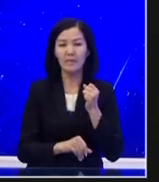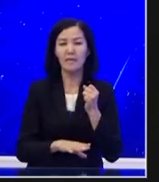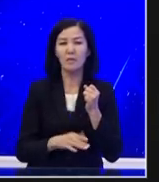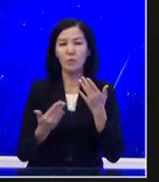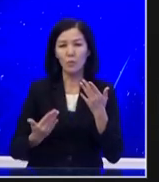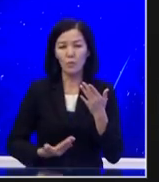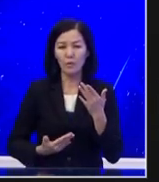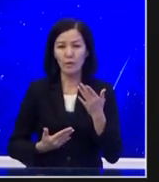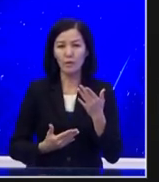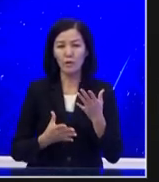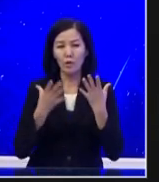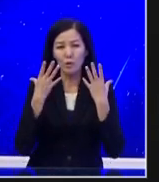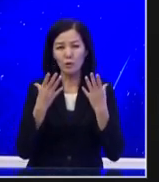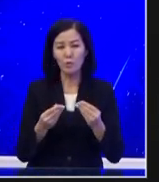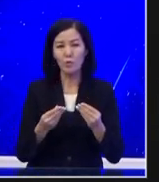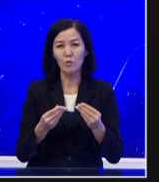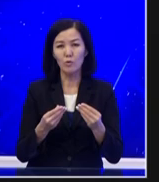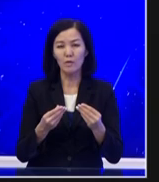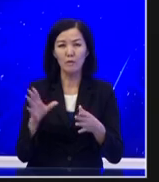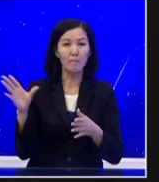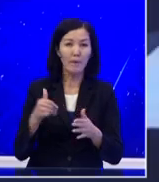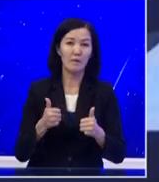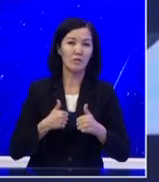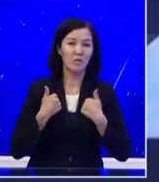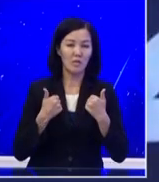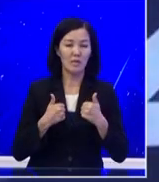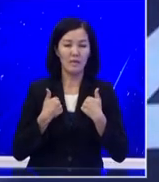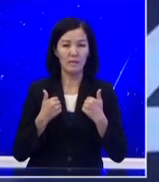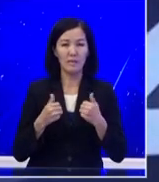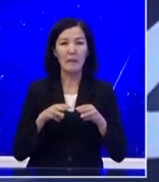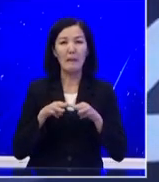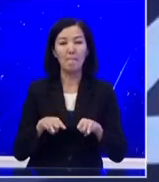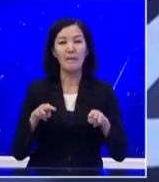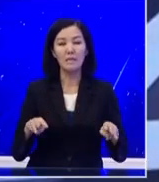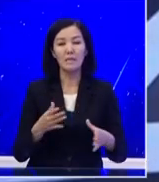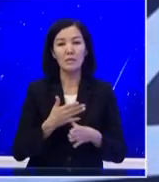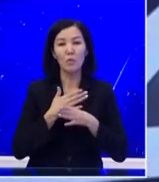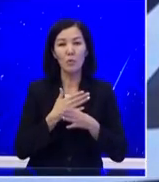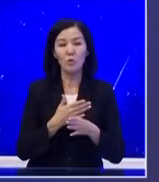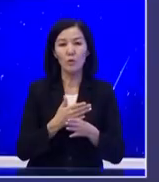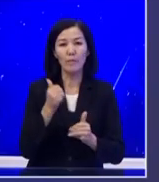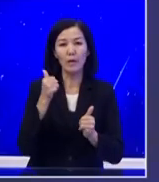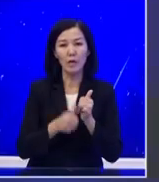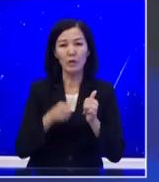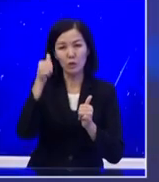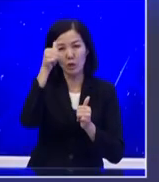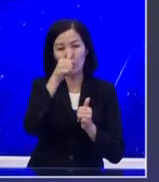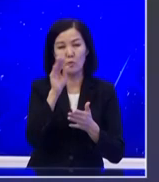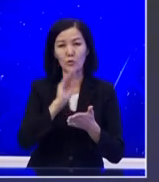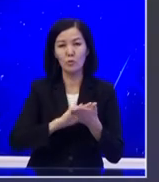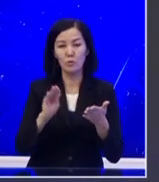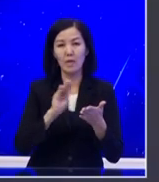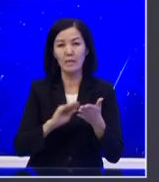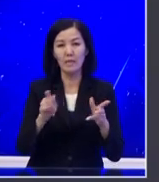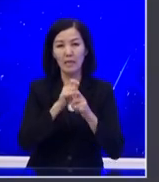шыққанша, көңілін сұрап барғандардың бәрін жігерлендіріп отырды. Министрліктің қолдауымен бұл сыйлық енді жылда журналистерге табысталып тұратын